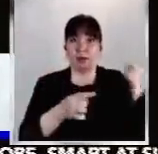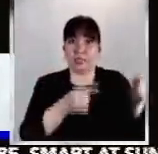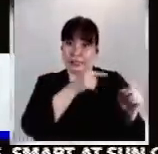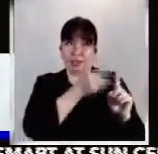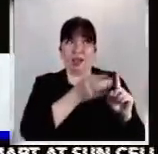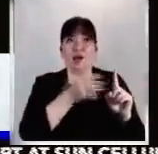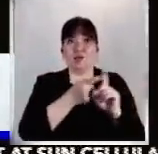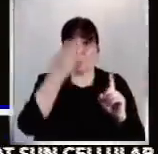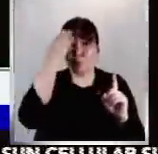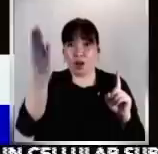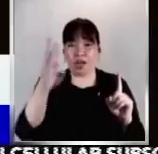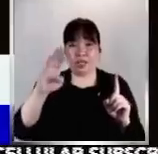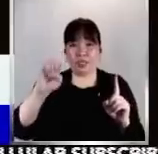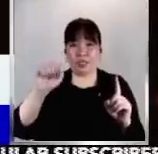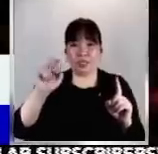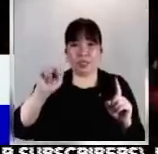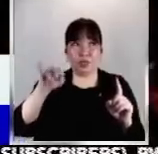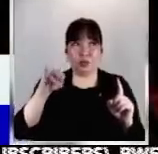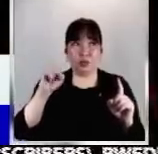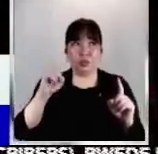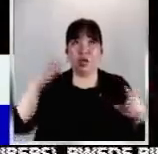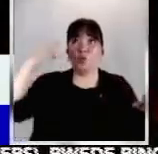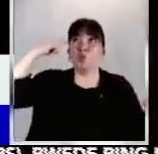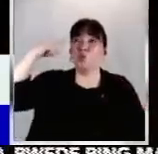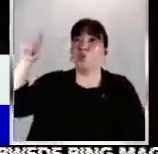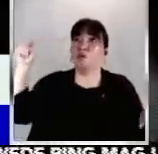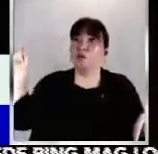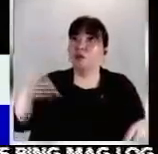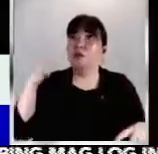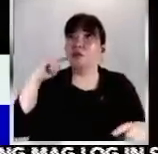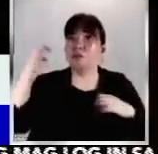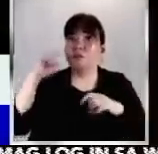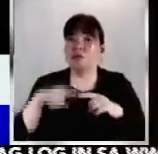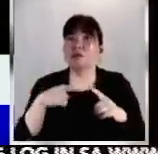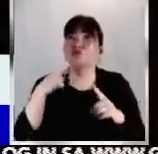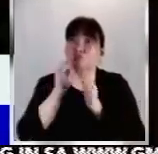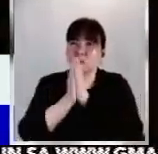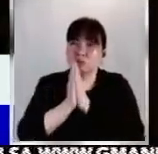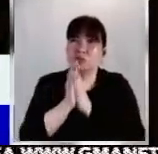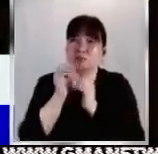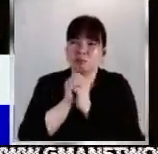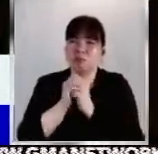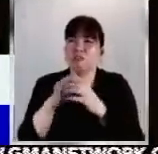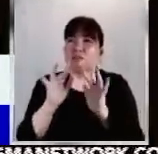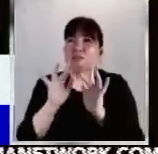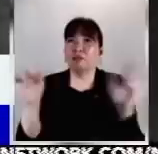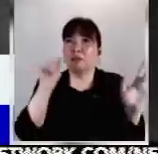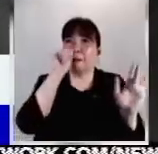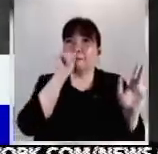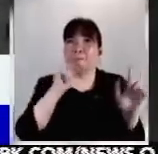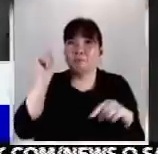Bulacan. Siyempre, galing pa kami sa malayo, kala namin makapagsimba kami. Siyempre, nakakalungkot. Dati sumasamba kasi ako eh. Ngayon wala. Kahit simba, hindi wala, hindi